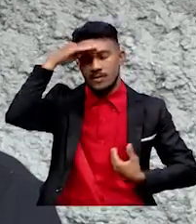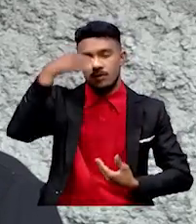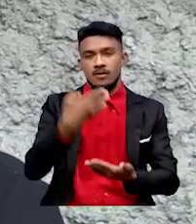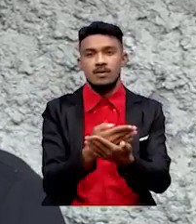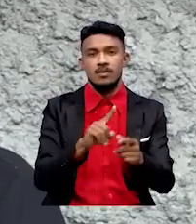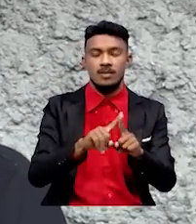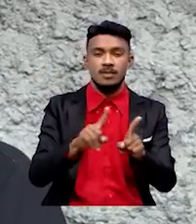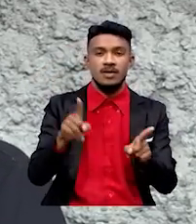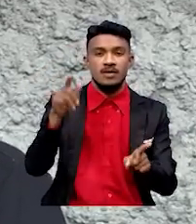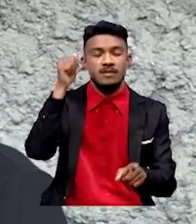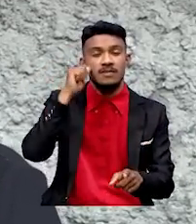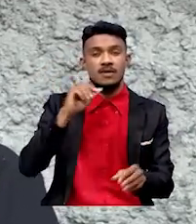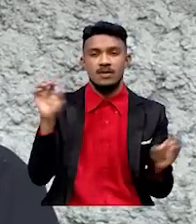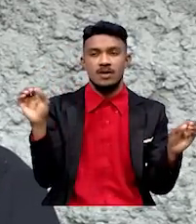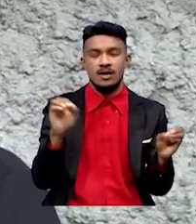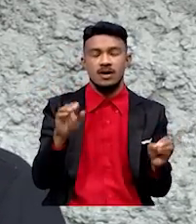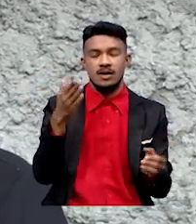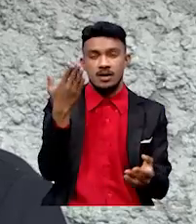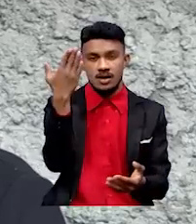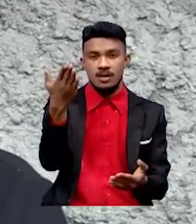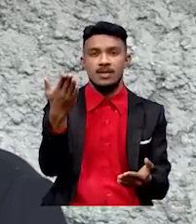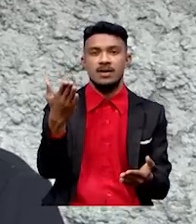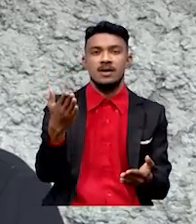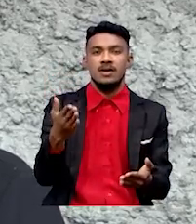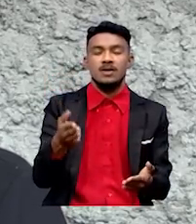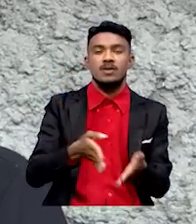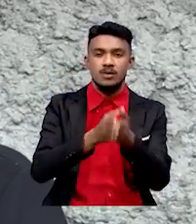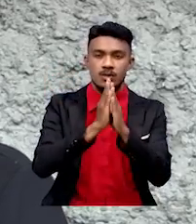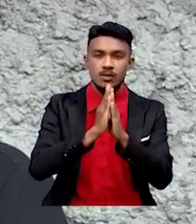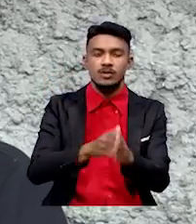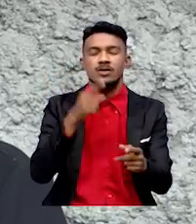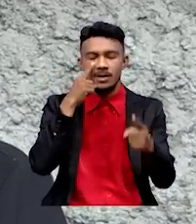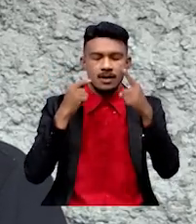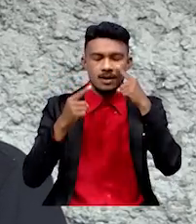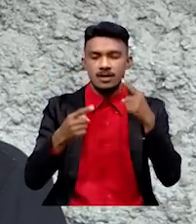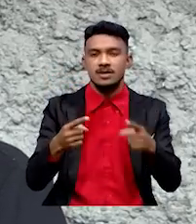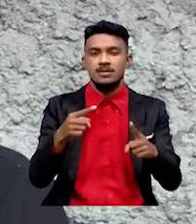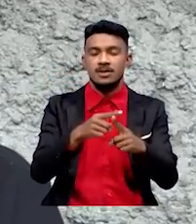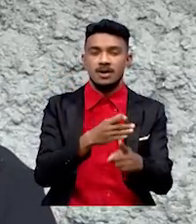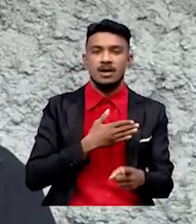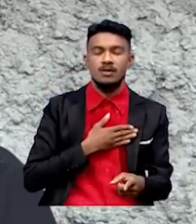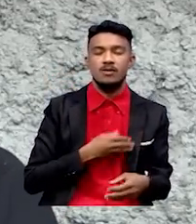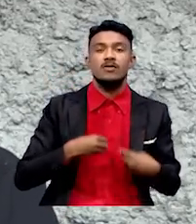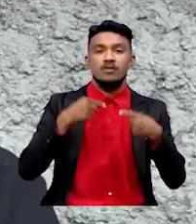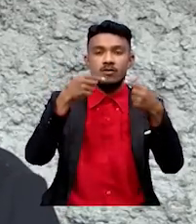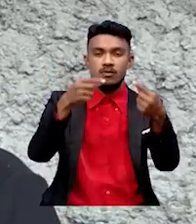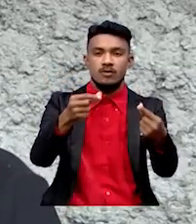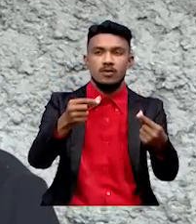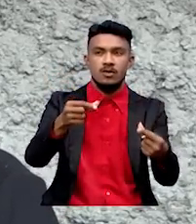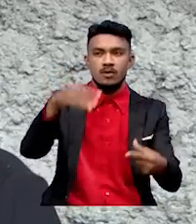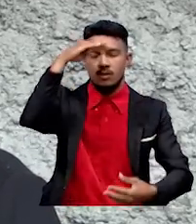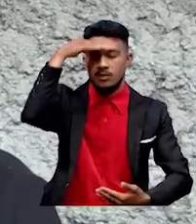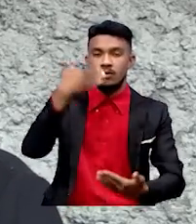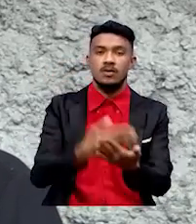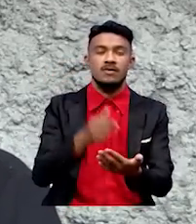setu lah ya. Ini mereka kerjakan tanis bahau, mau. hau mo suam fetla ya